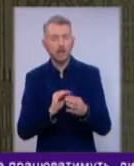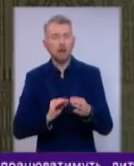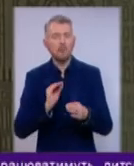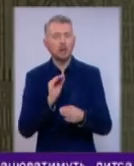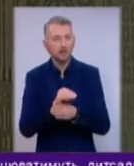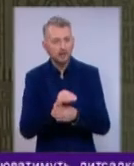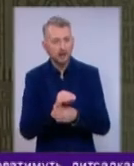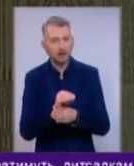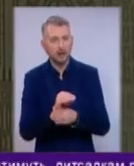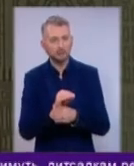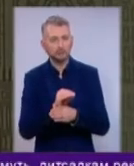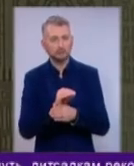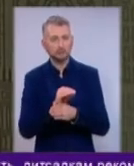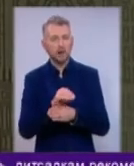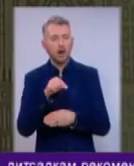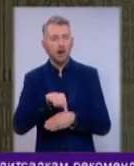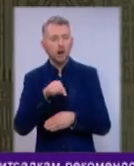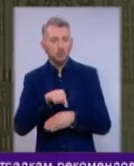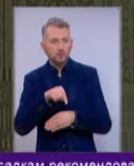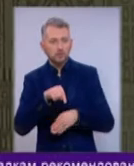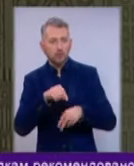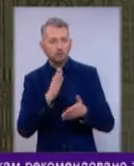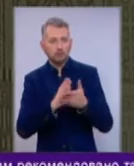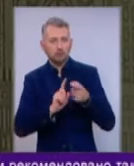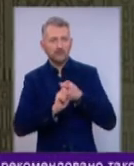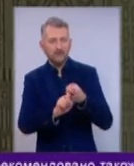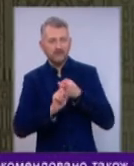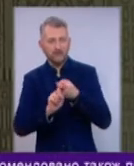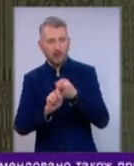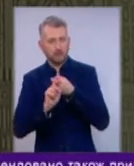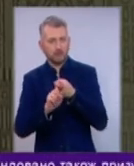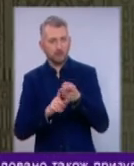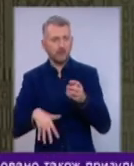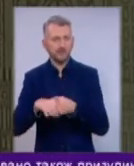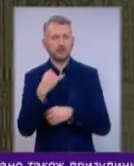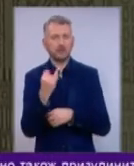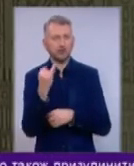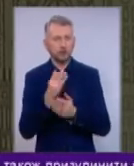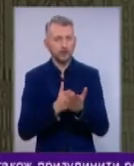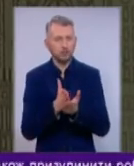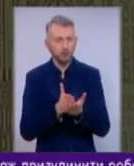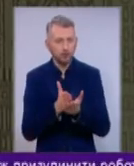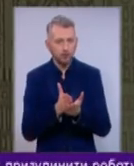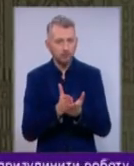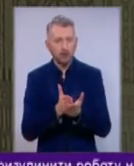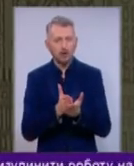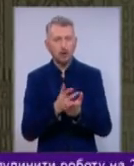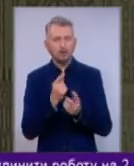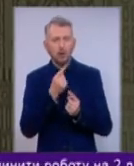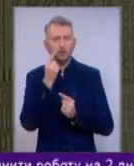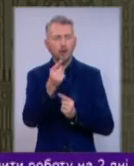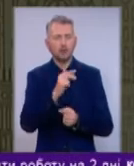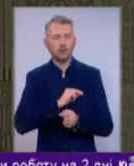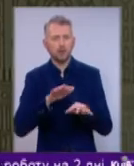Дополнительно отсюда построены каналы связи непосредственно ко всем заинтересованным службам. То есть на удаленных рабочих